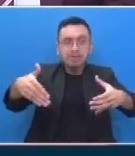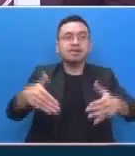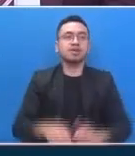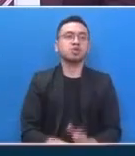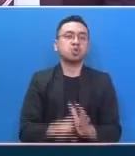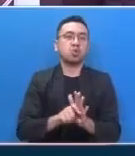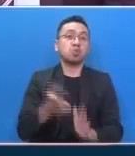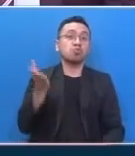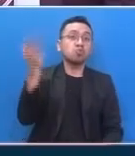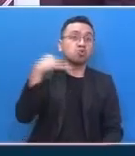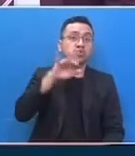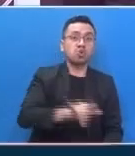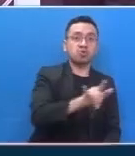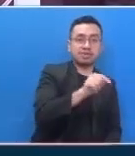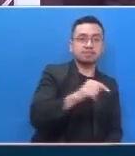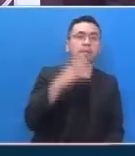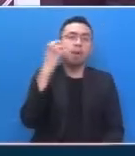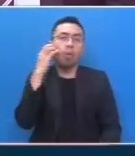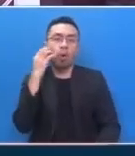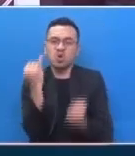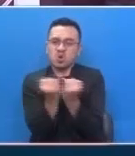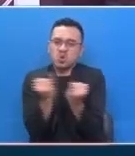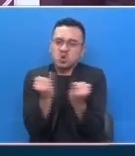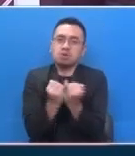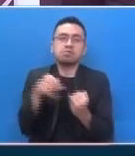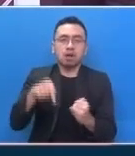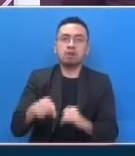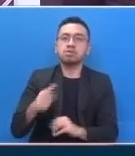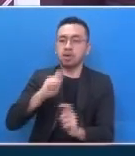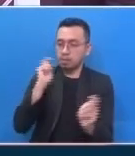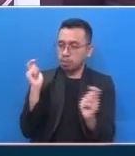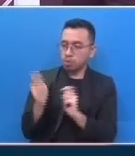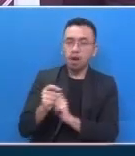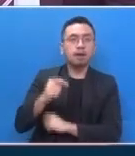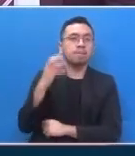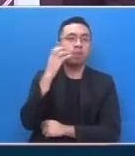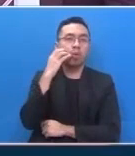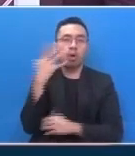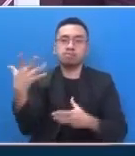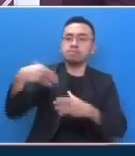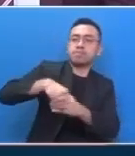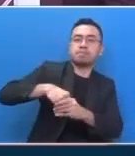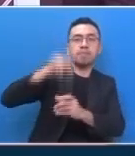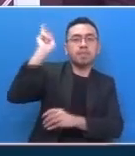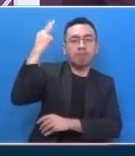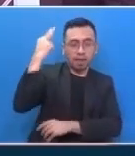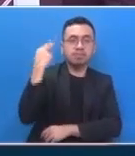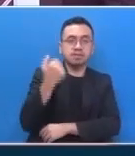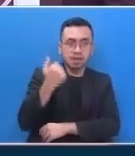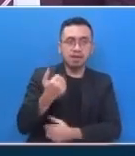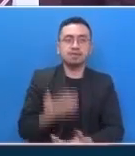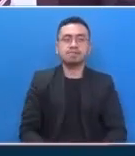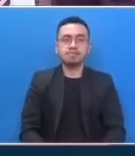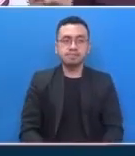politiknya seperti Pak prabo dan kalau mau dispekulasikan menurut saya mungkin saja ke depan kita akan melihat ee hal-hal seperti itu yang diinisiasi oleh Pak